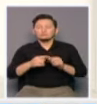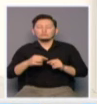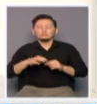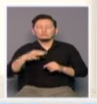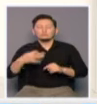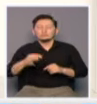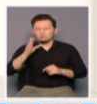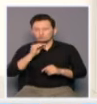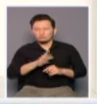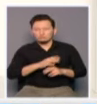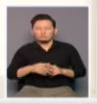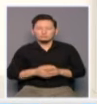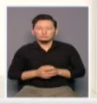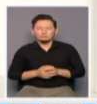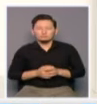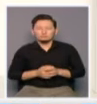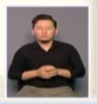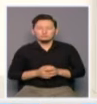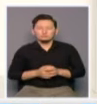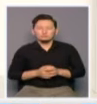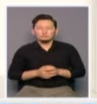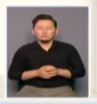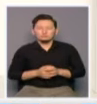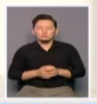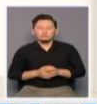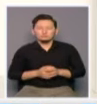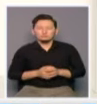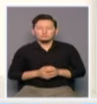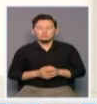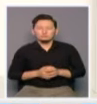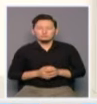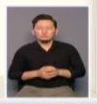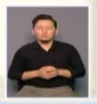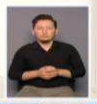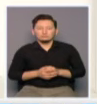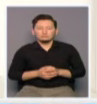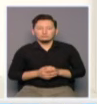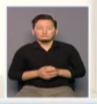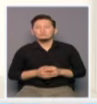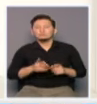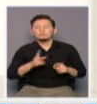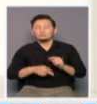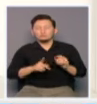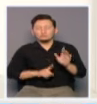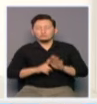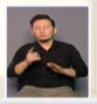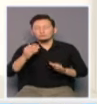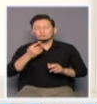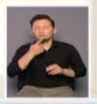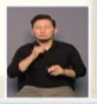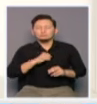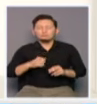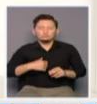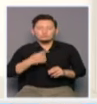обрезание головки полового члена, обрезание хирургу труднее